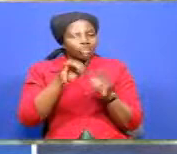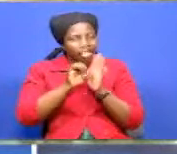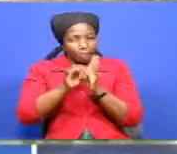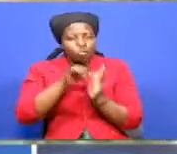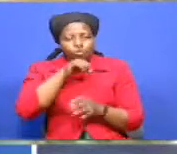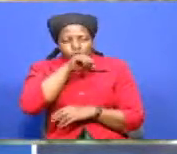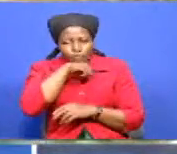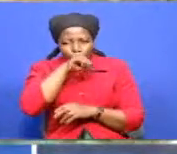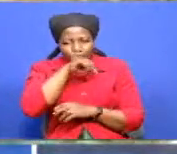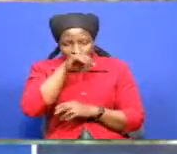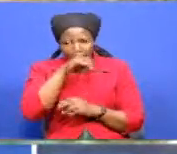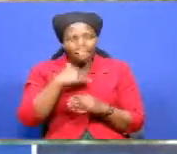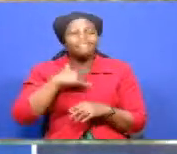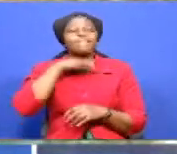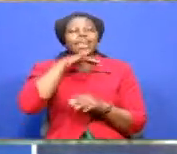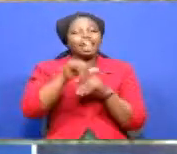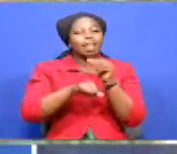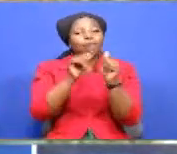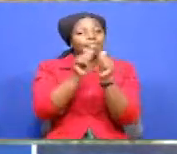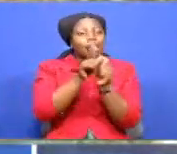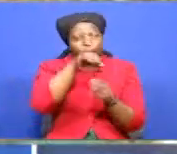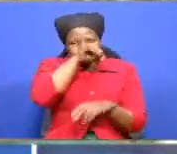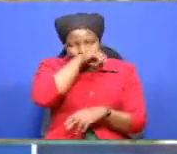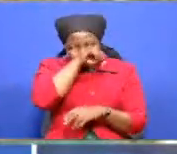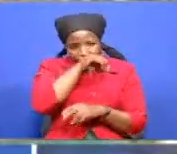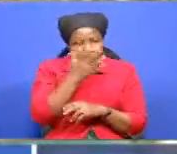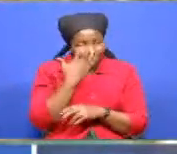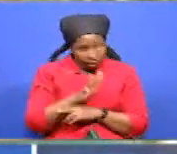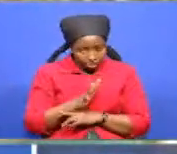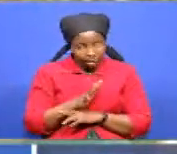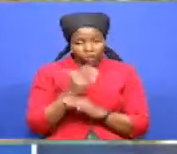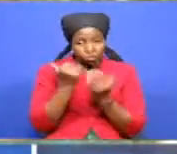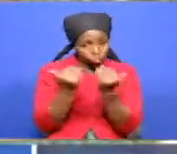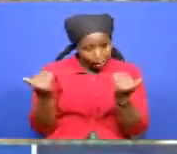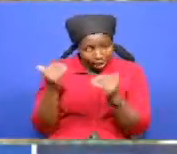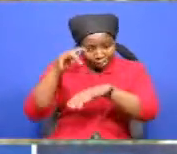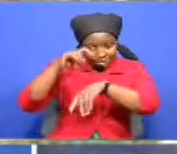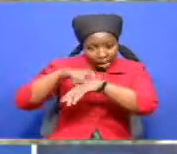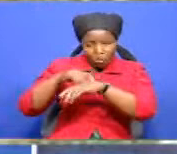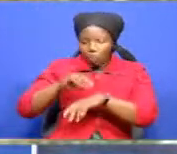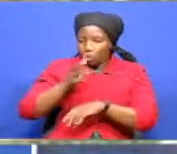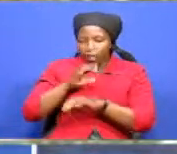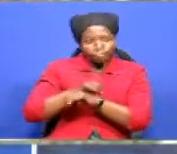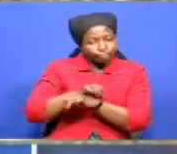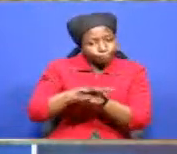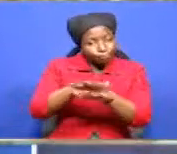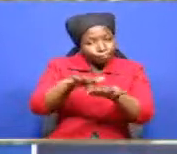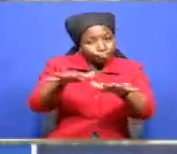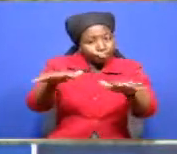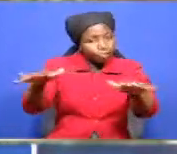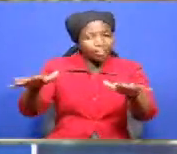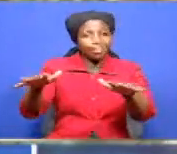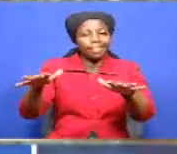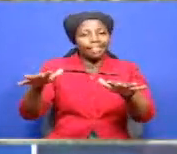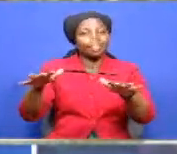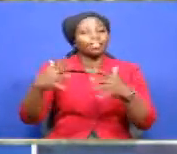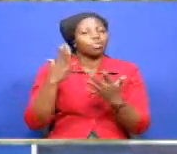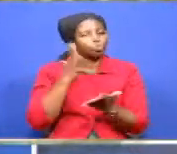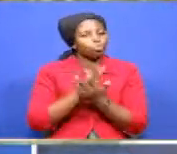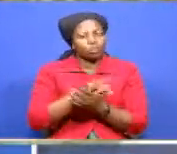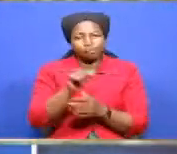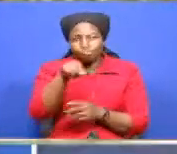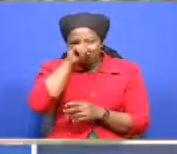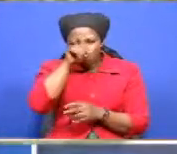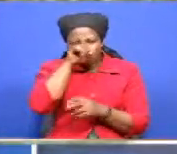kumi kama ni watoto maji kwa penye maji metapaka high-end kuna umbu mingi